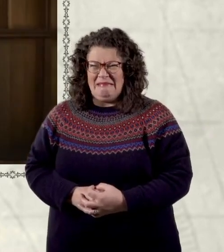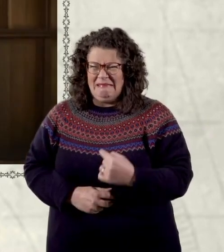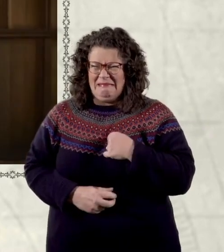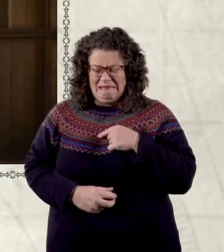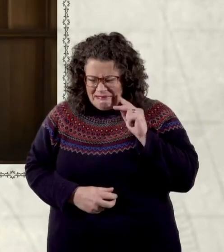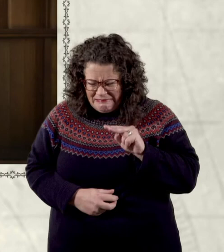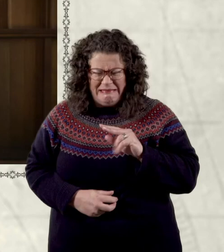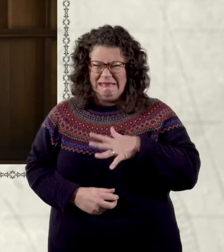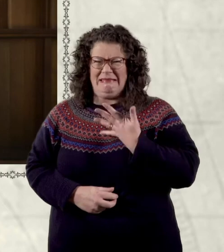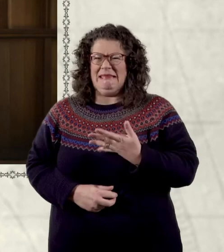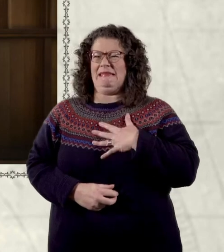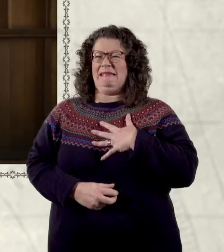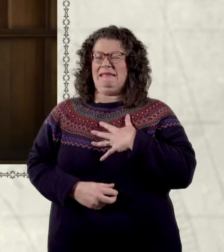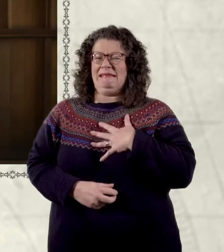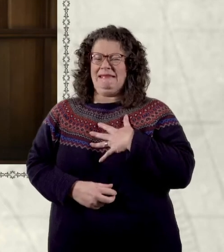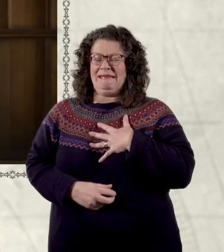Ddim at fyna'n ti.